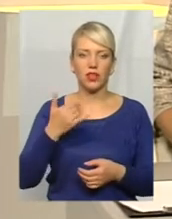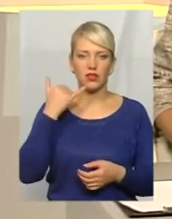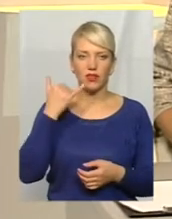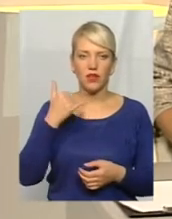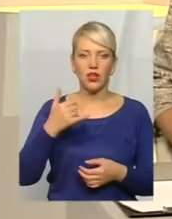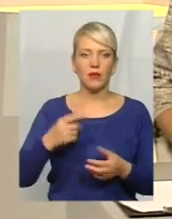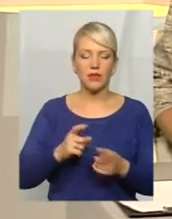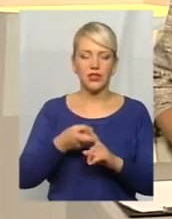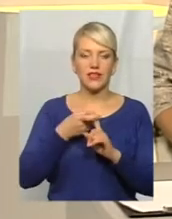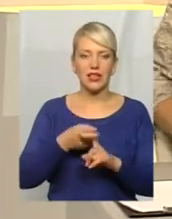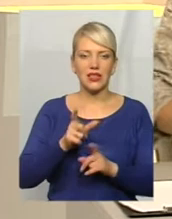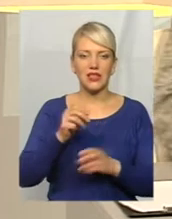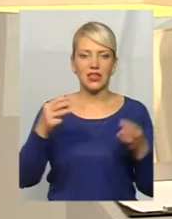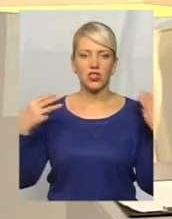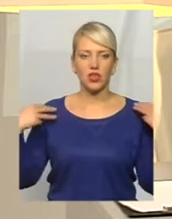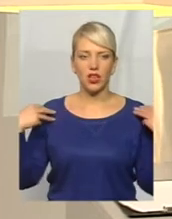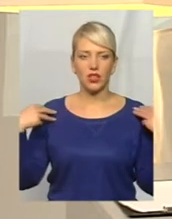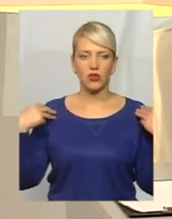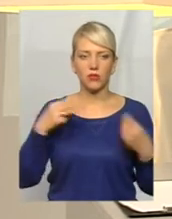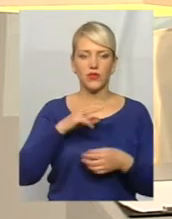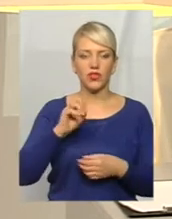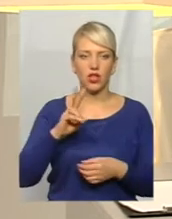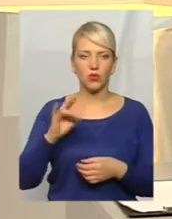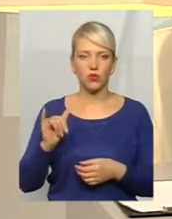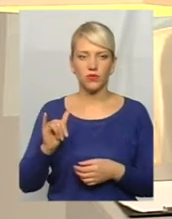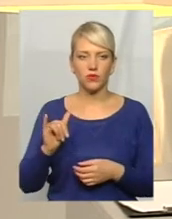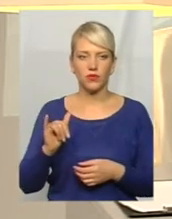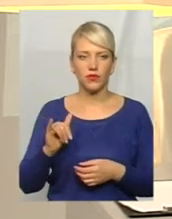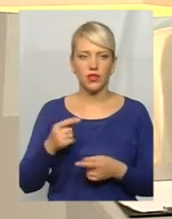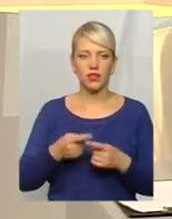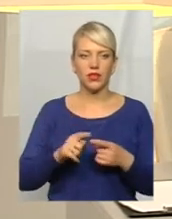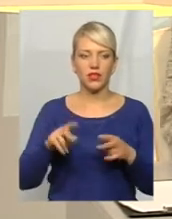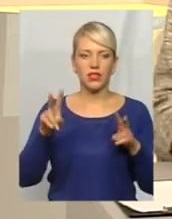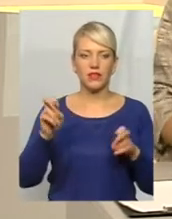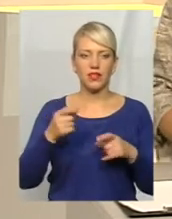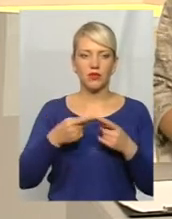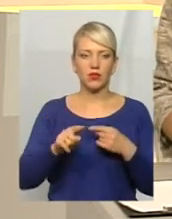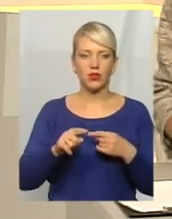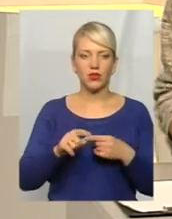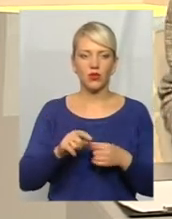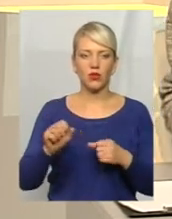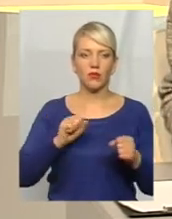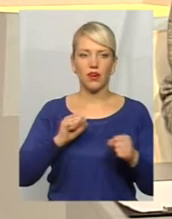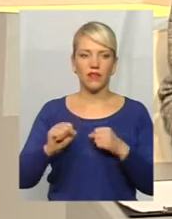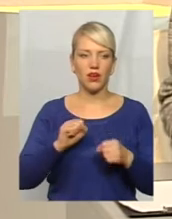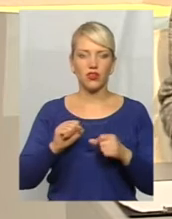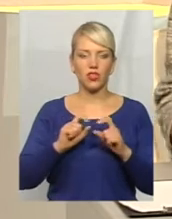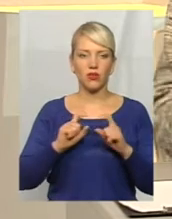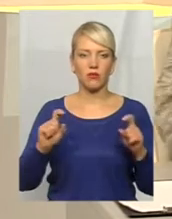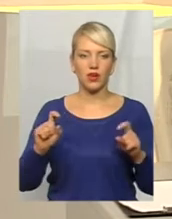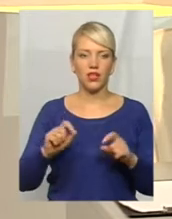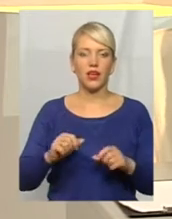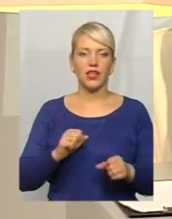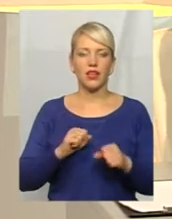з начальником власне ЖЕКу. Ну, тепер він називається в нас по-іншому, так? Управляюча компанія, так.